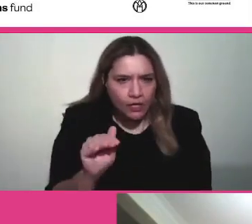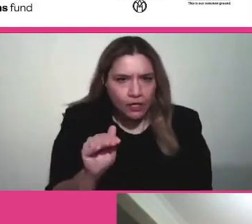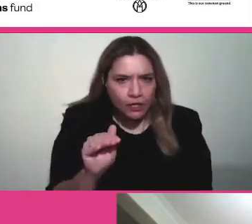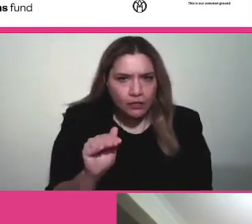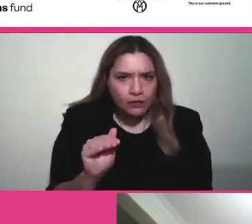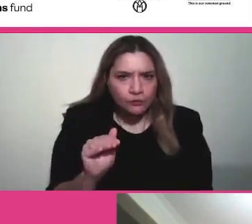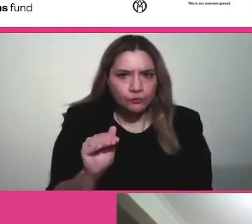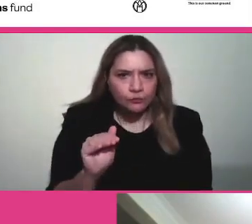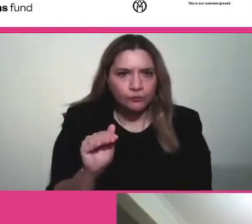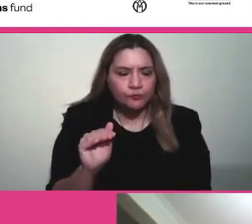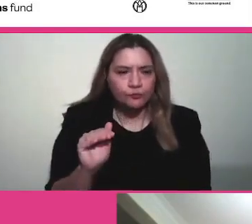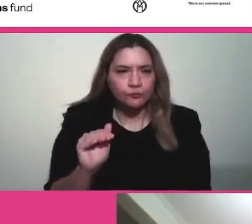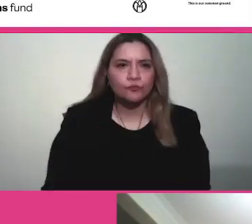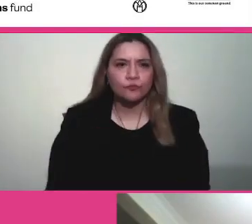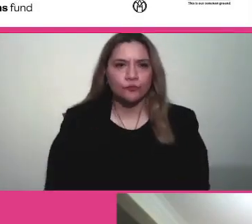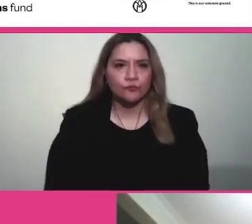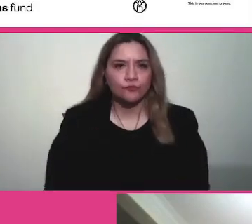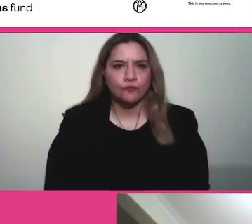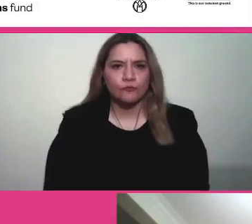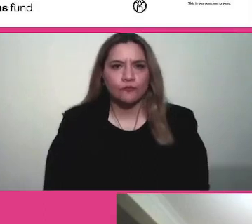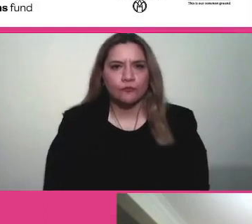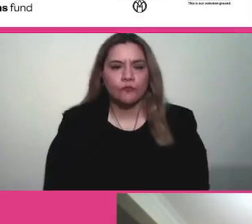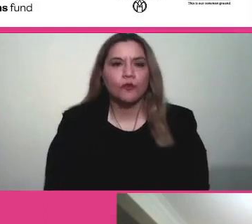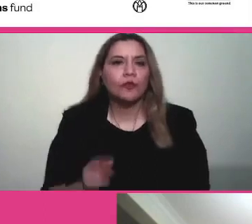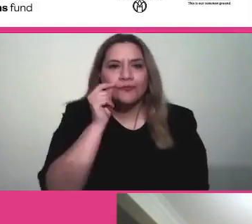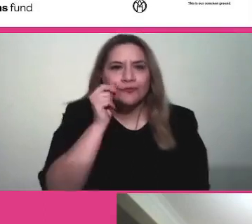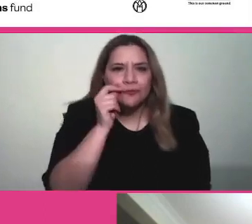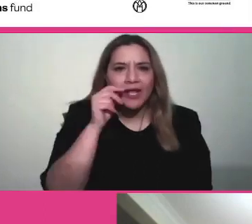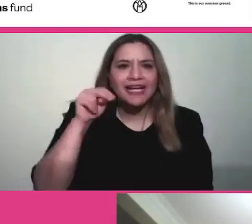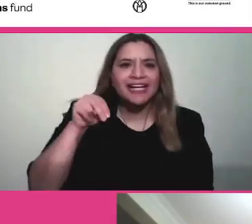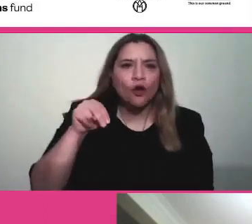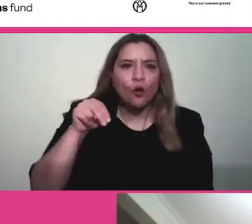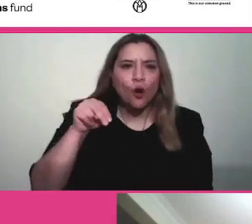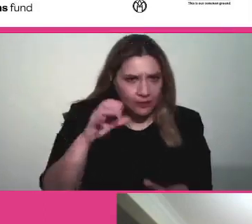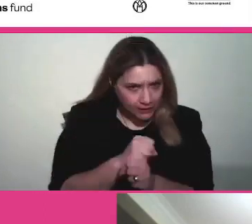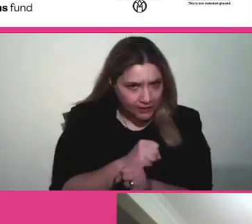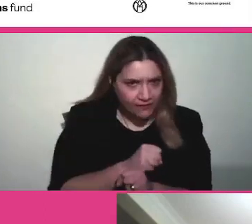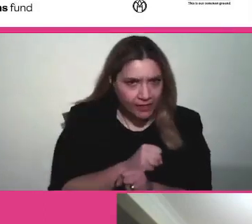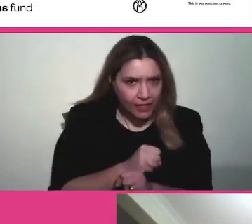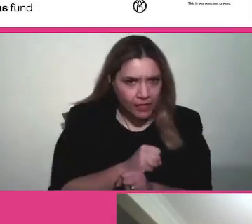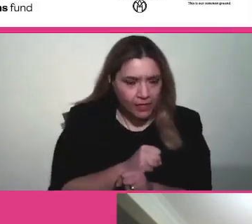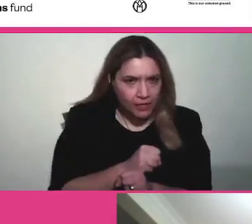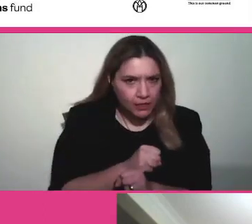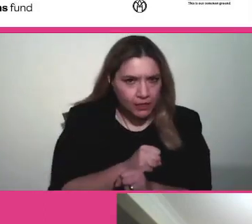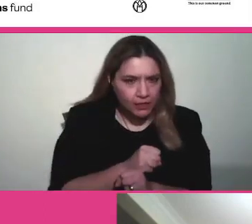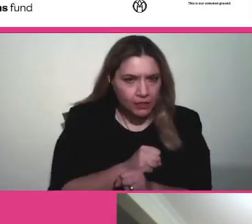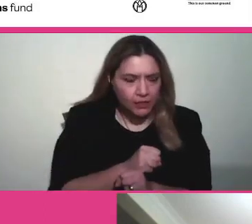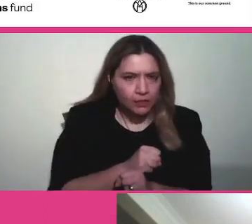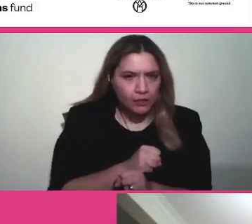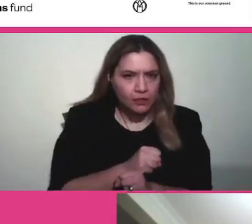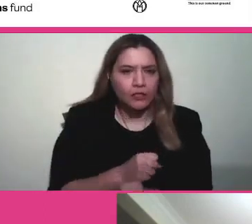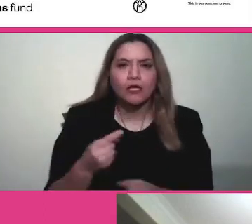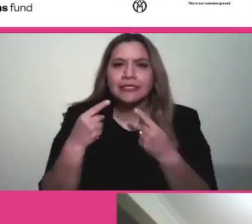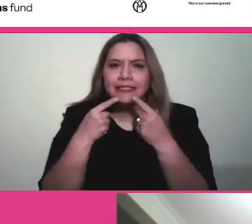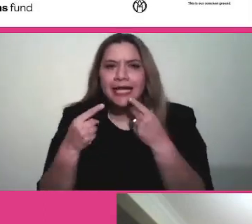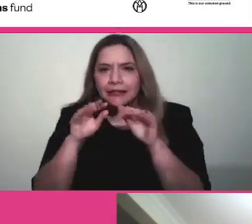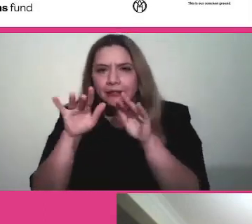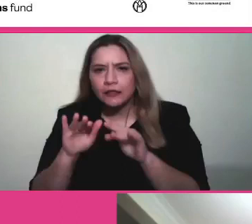Ωραία. Νικόλα, εσύ το έφτιαξε τον ήχο. Βλέπω ότι, βέβαια, βλέπω και τα σχόλια στο chat.